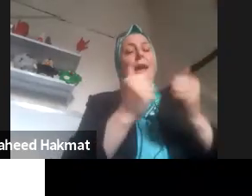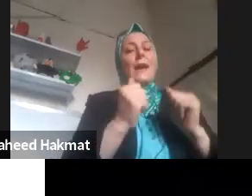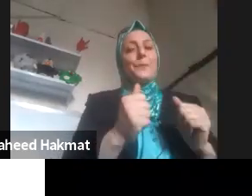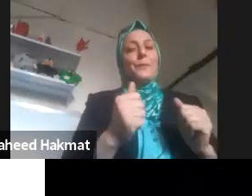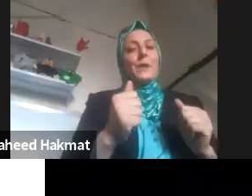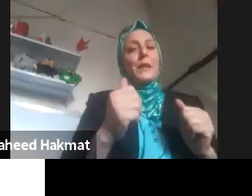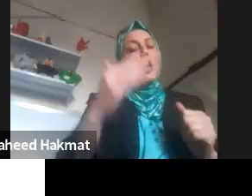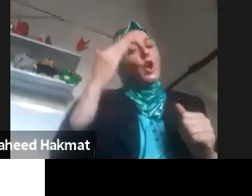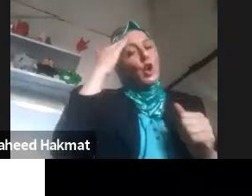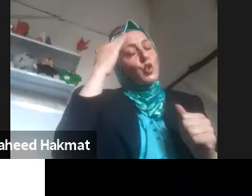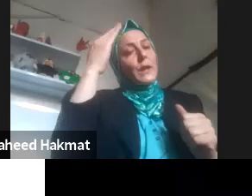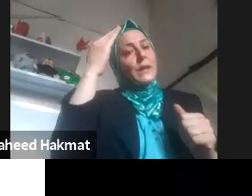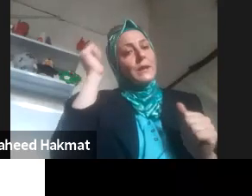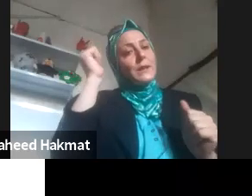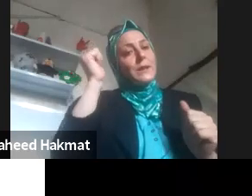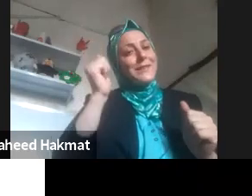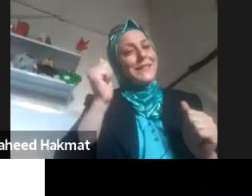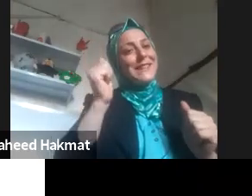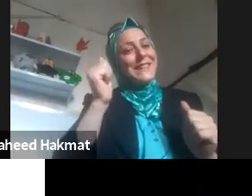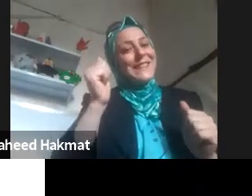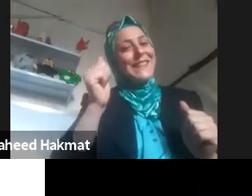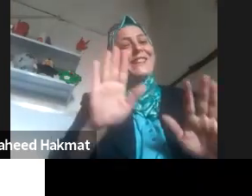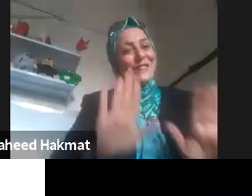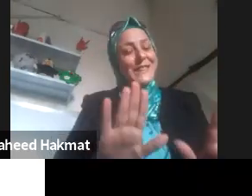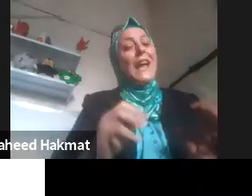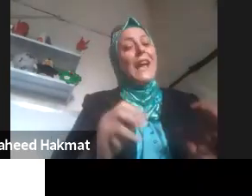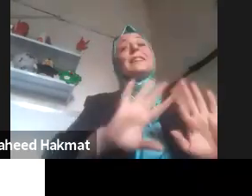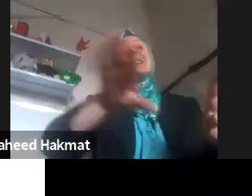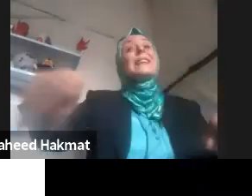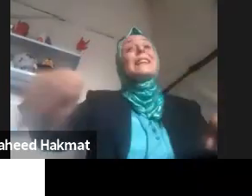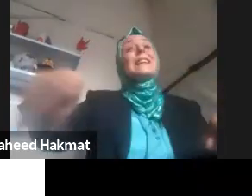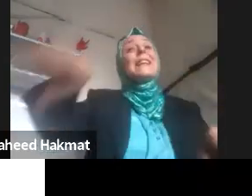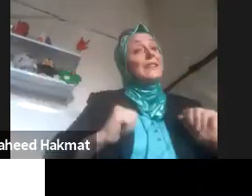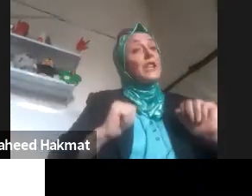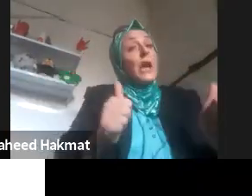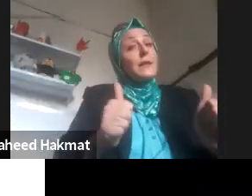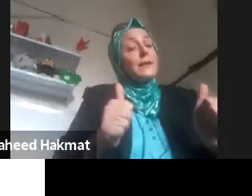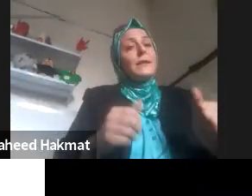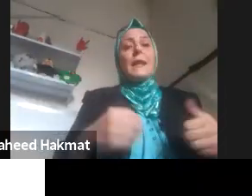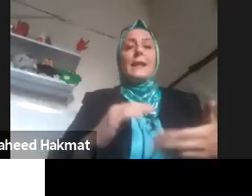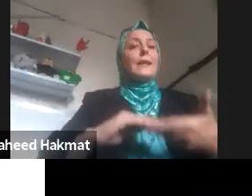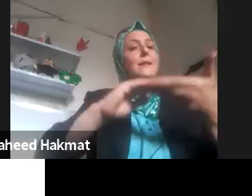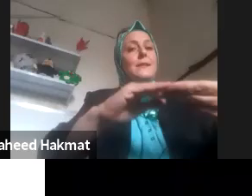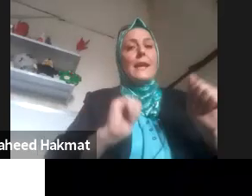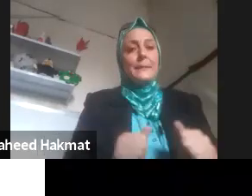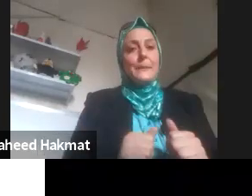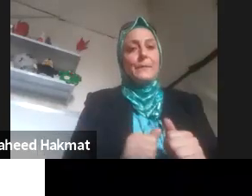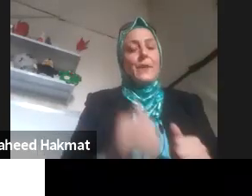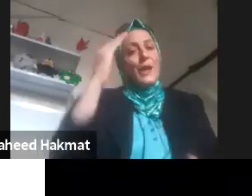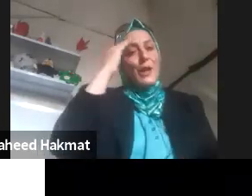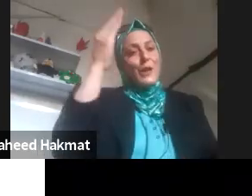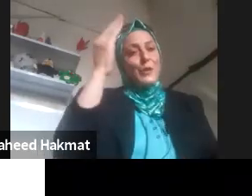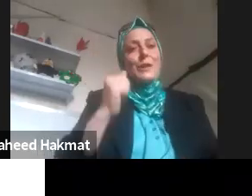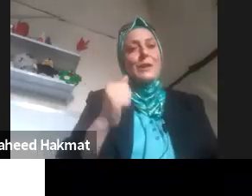عبير. بأنه نكون جاهزين أكثر لأي كوارث مستقبلية. شكرا يا عبير،